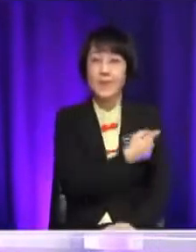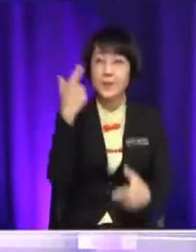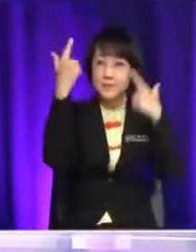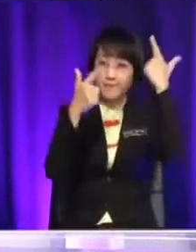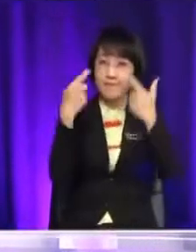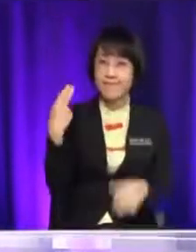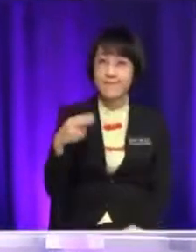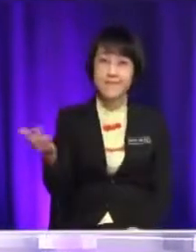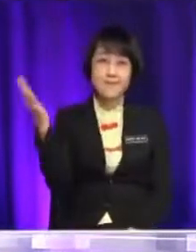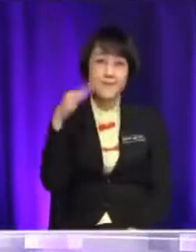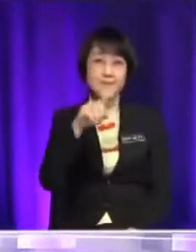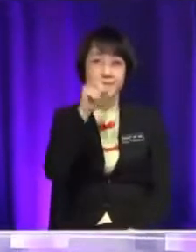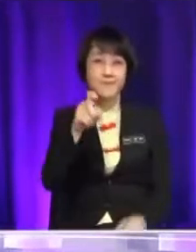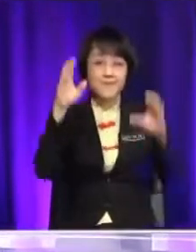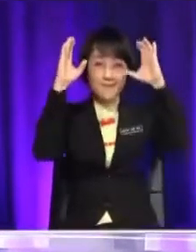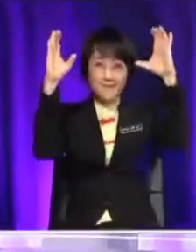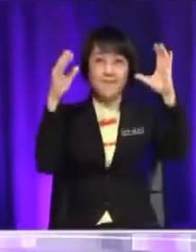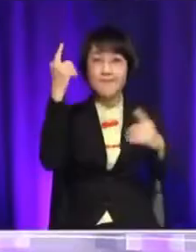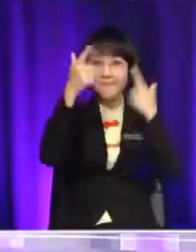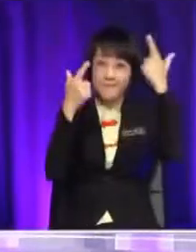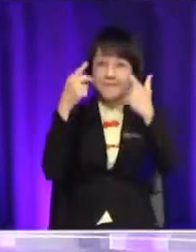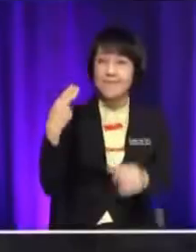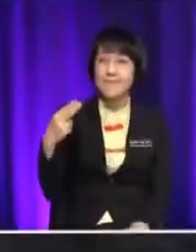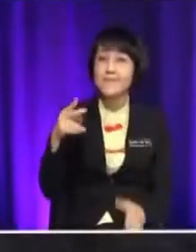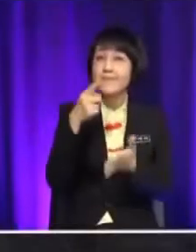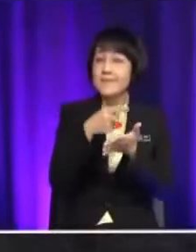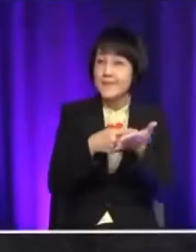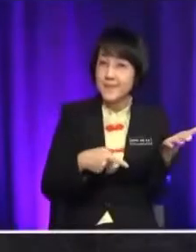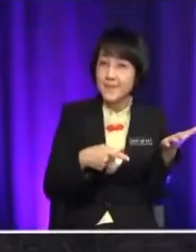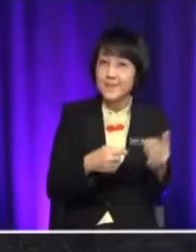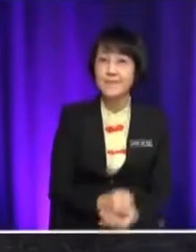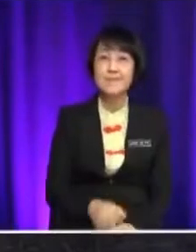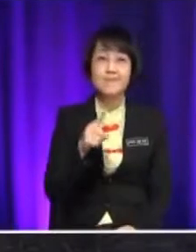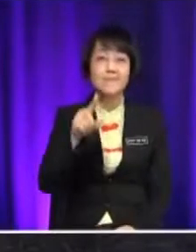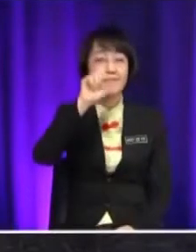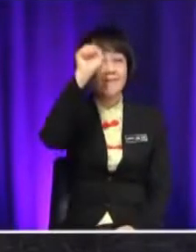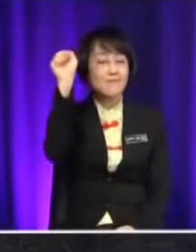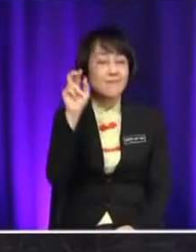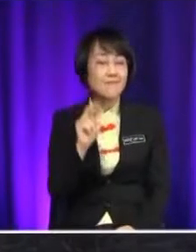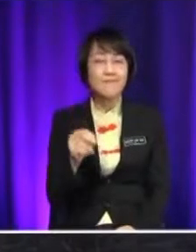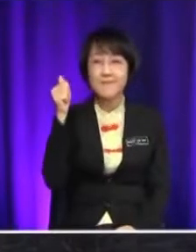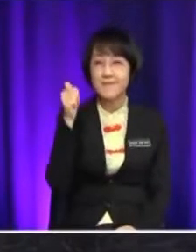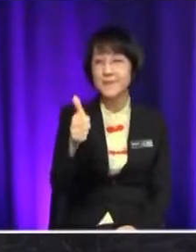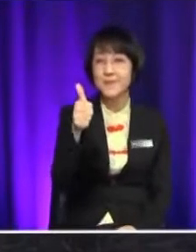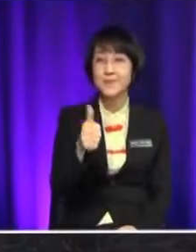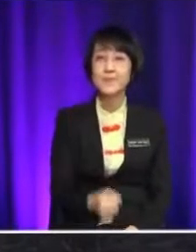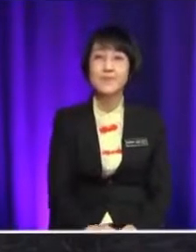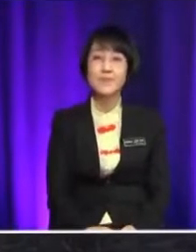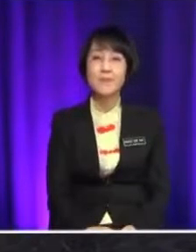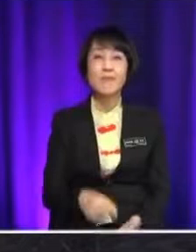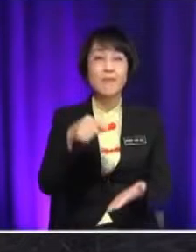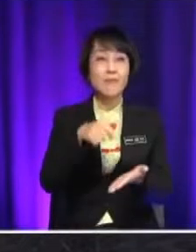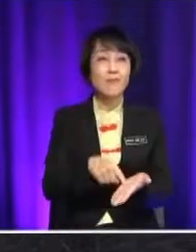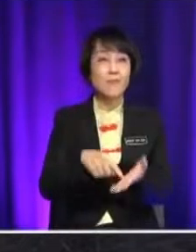tu? Jom kita tanya cikgu. Cikgu, pelancong hijau tu apa cikgu? Satu persoalan yang sangat menarik. Inilah yang dinamakan